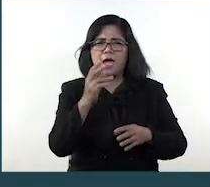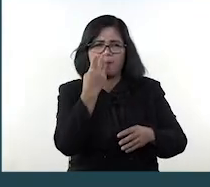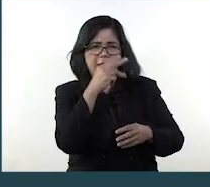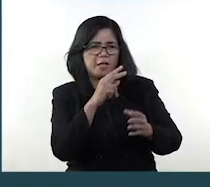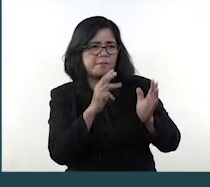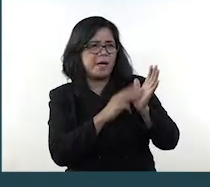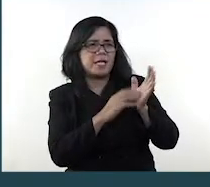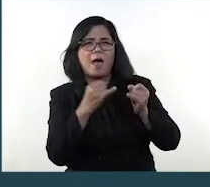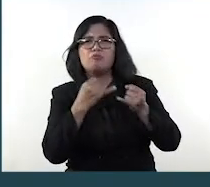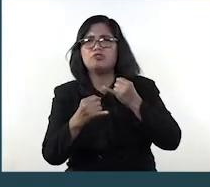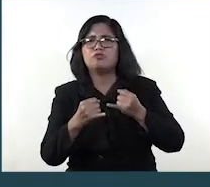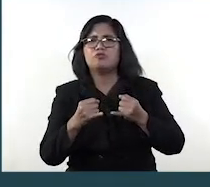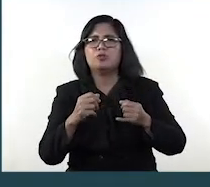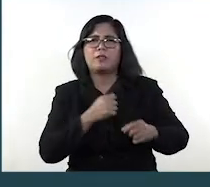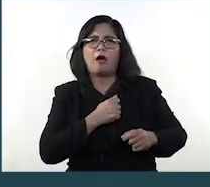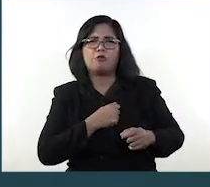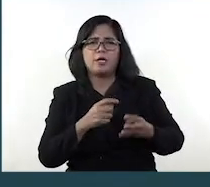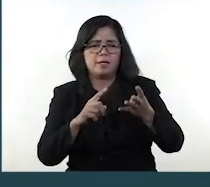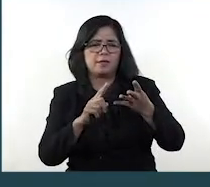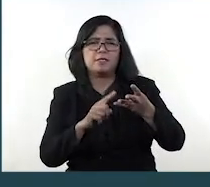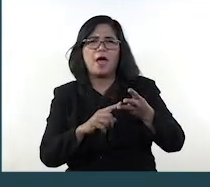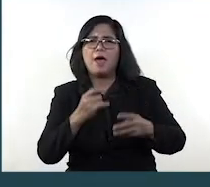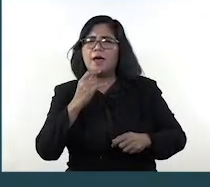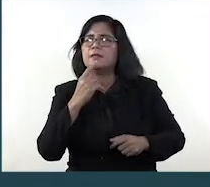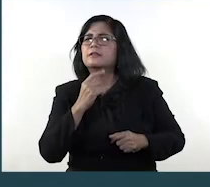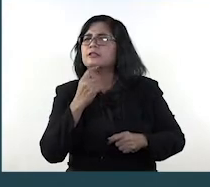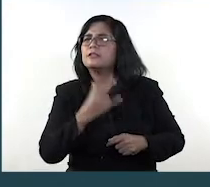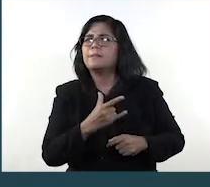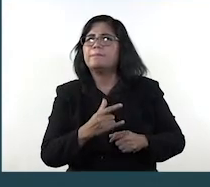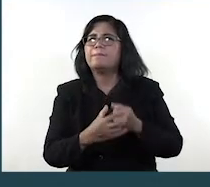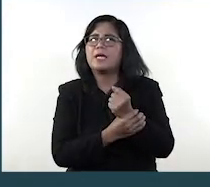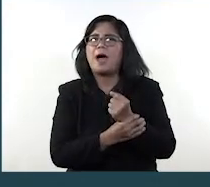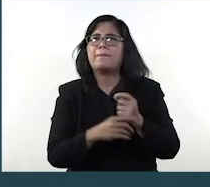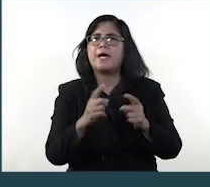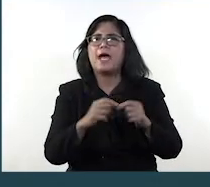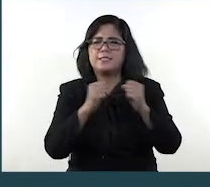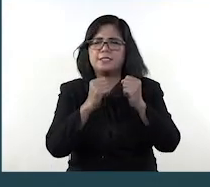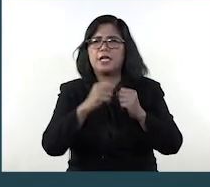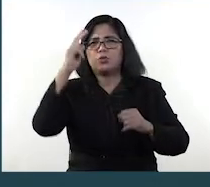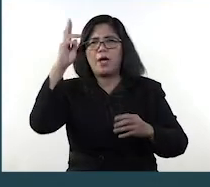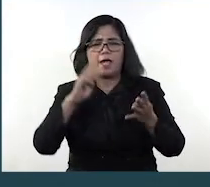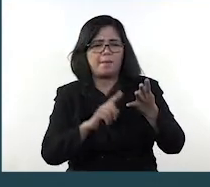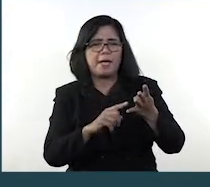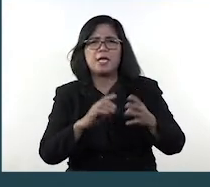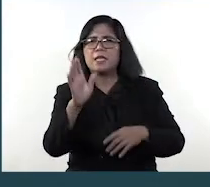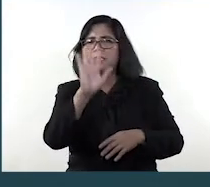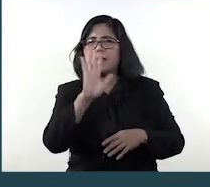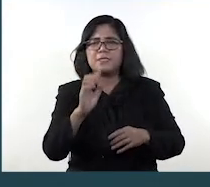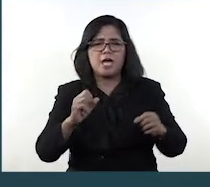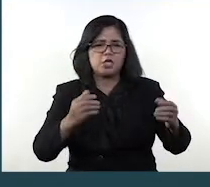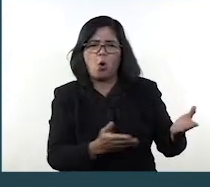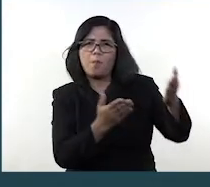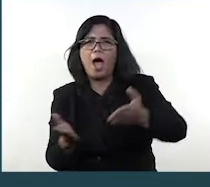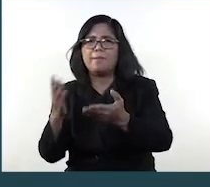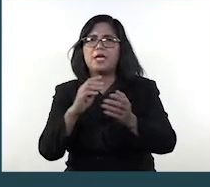masalah tentang serai untuk hidup ada menakutkan ketiga tetap akan berpegang pada Apa itu hasilnya takkan bagi dan keempat tidak dapat diombang-ambingkan ditengah situasi kehidupan